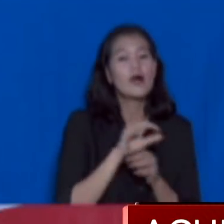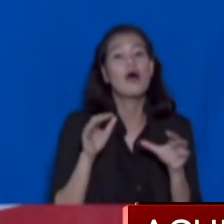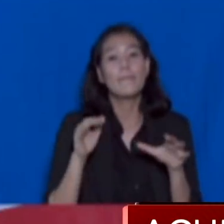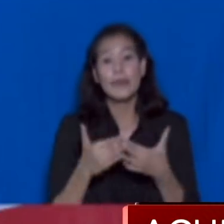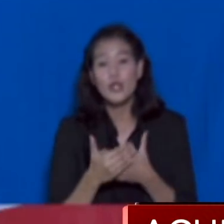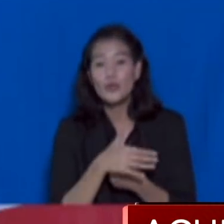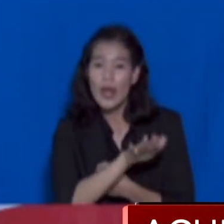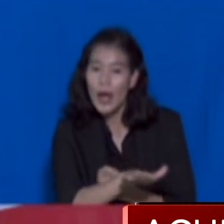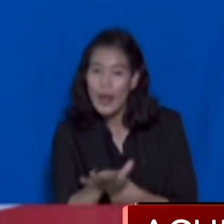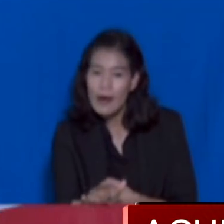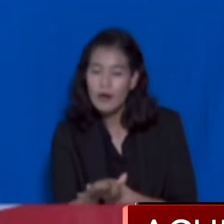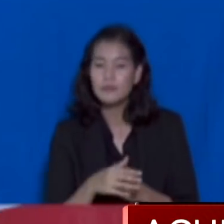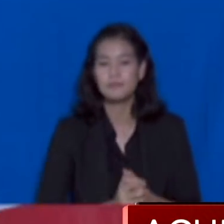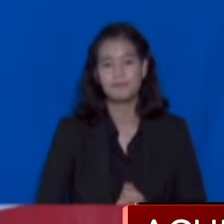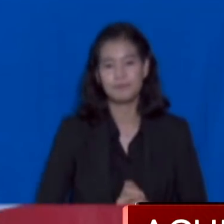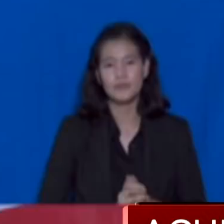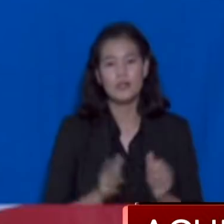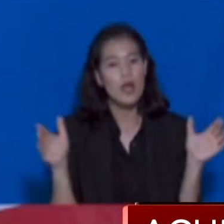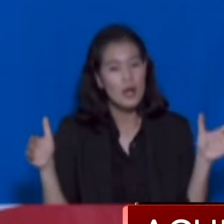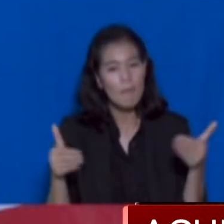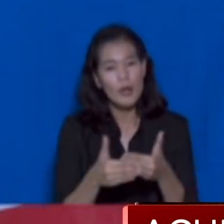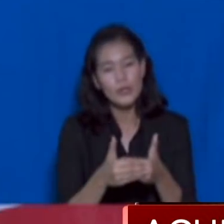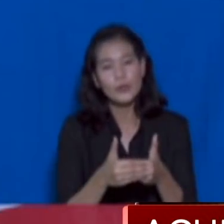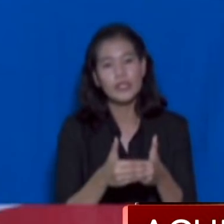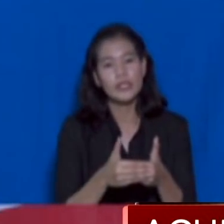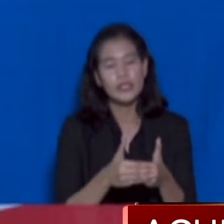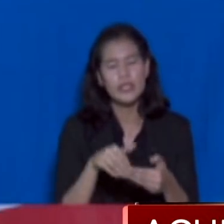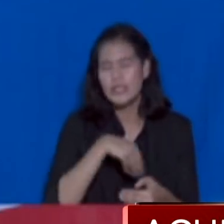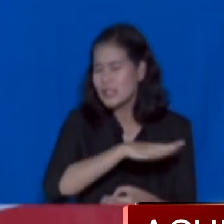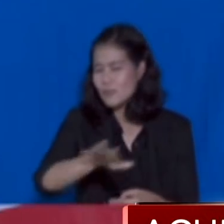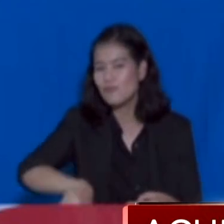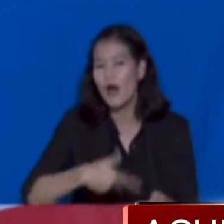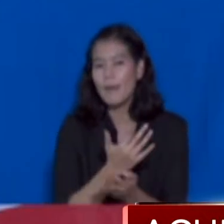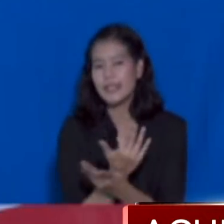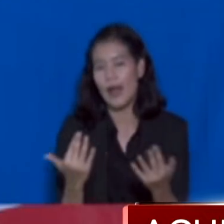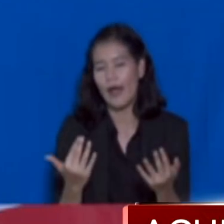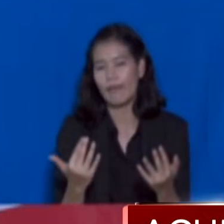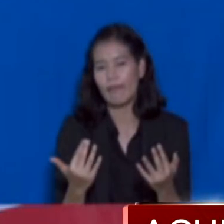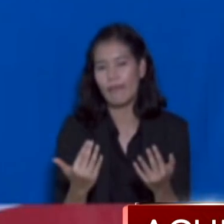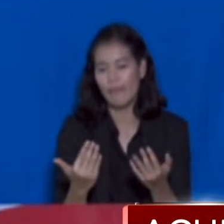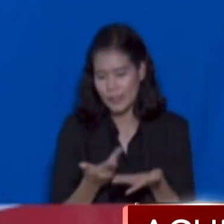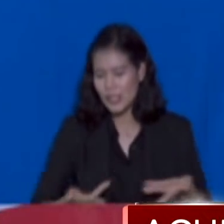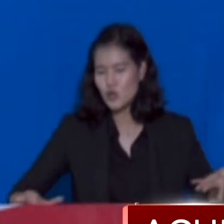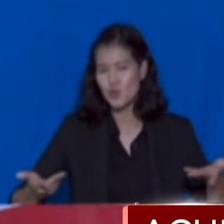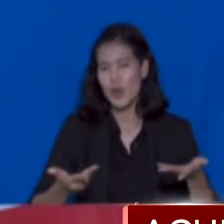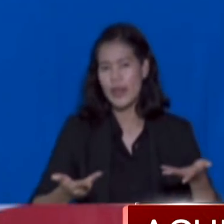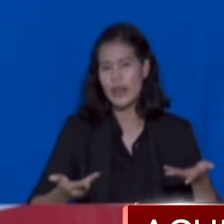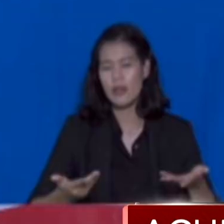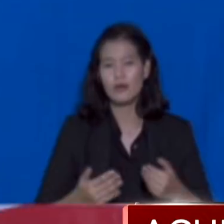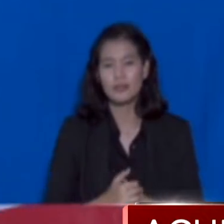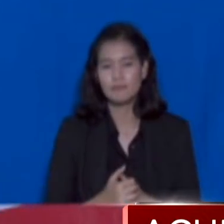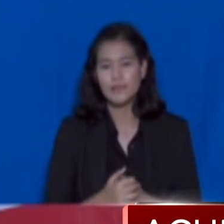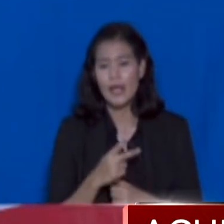melindungi anak-anak kita bisa melindungi semua masyarakat yang ada disekitar kita dan